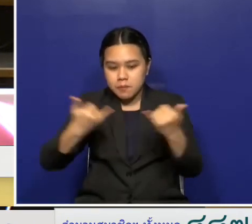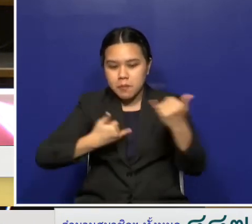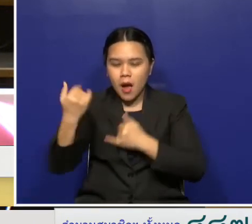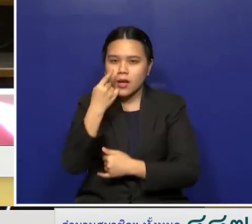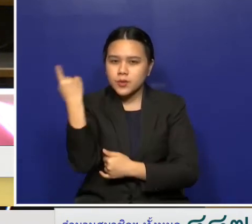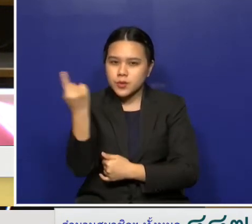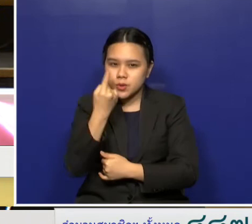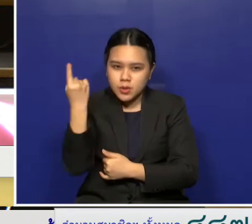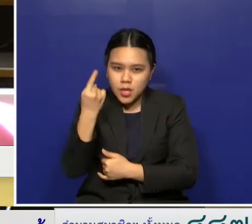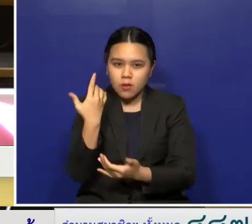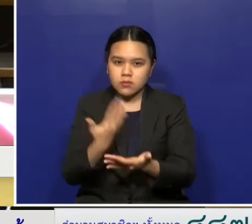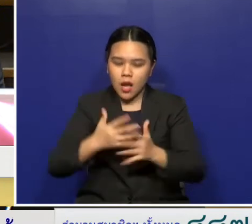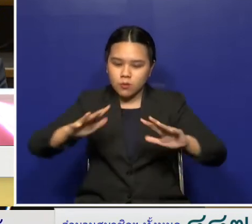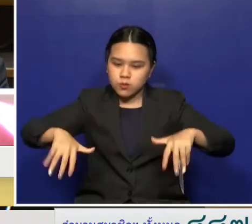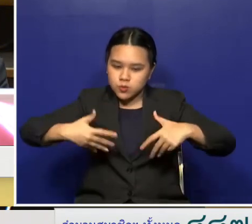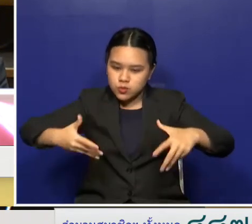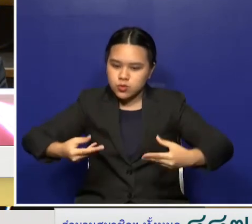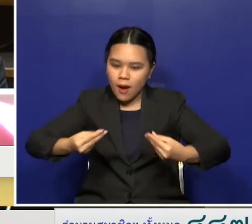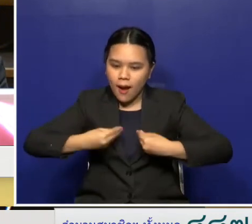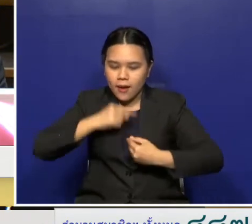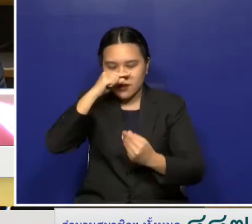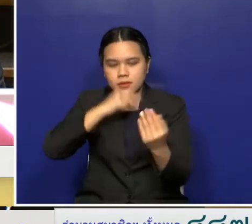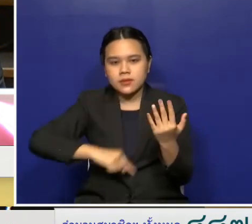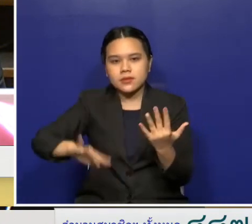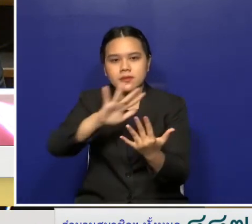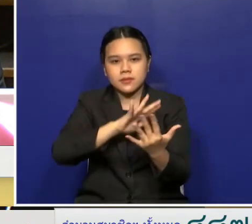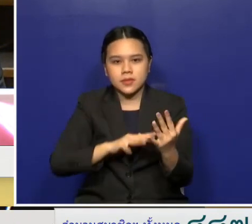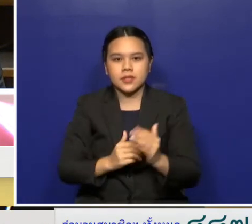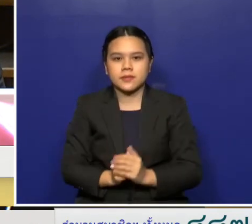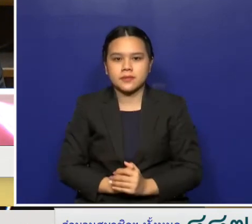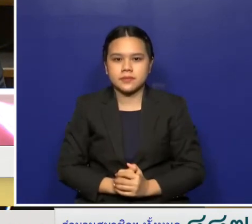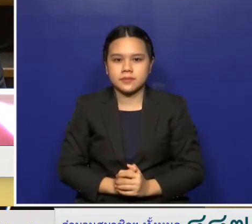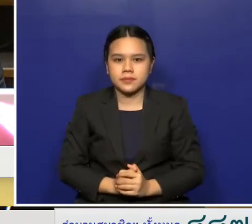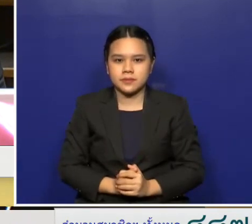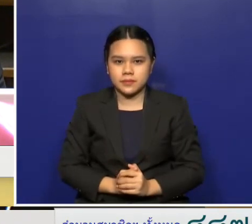เพื่อหาดีได้เข้ากับปเทศไยดงนั้นก็ inspections